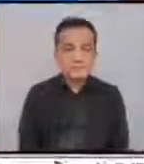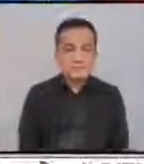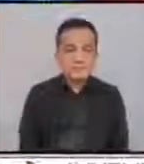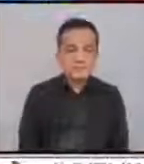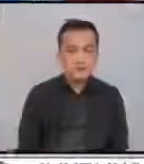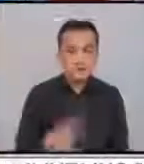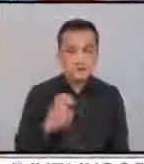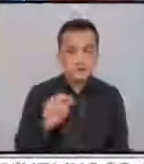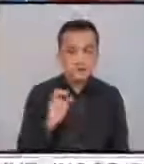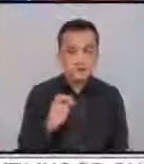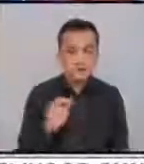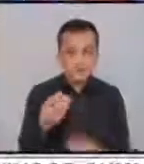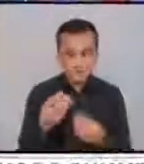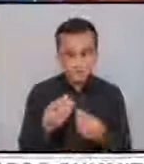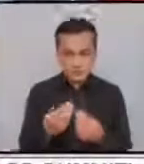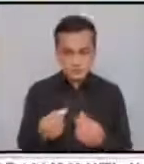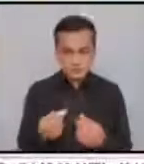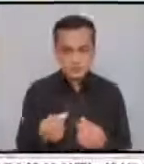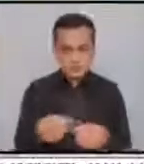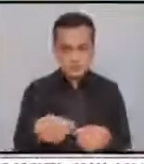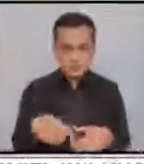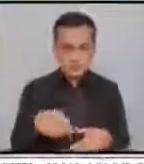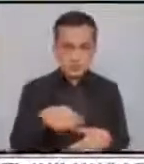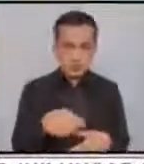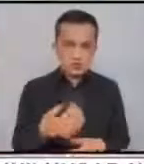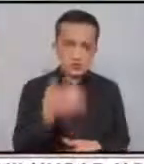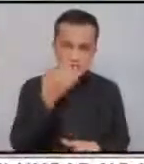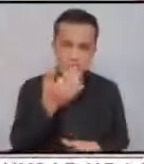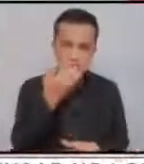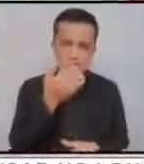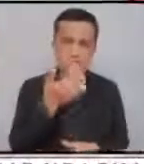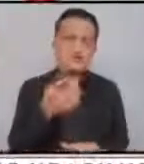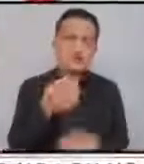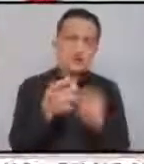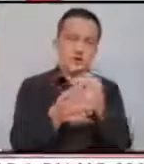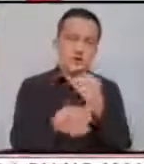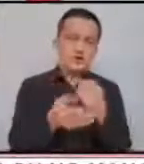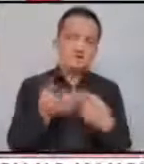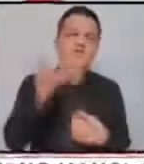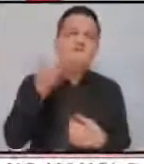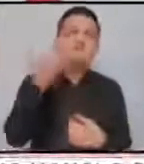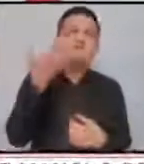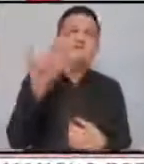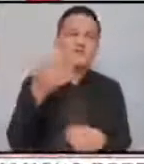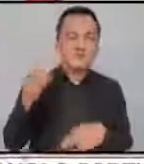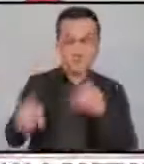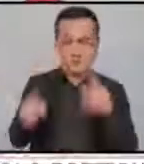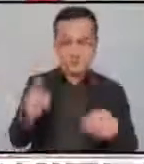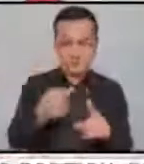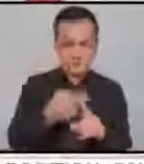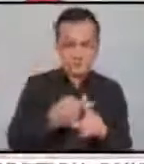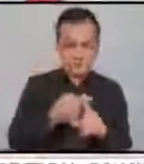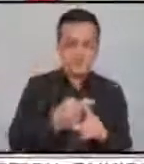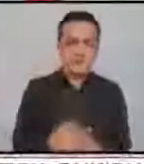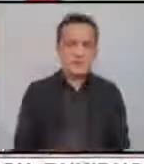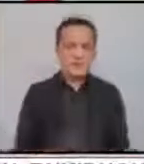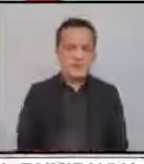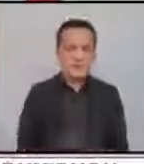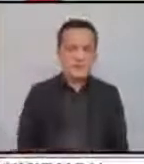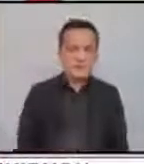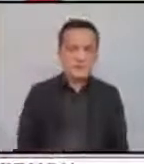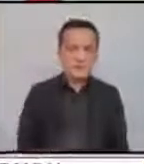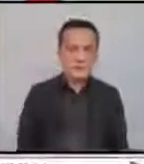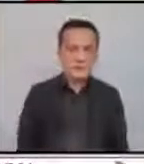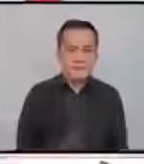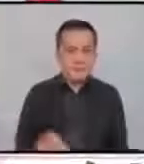can put the fragrance oil po. So, yung fragrance oil po, may kanya-kanya rin siyang temperature. So, itong gagamitin ko ay pwede